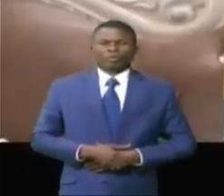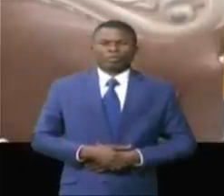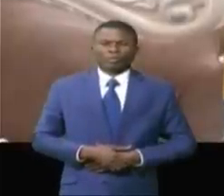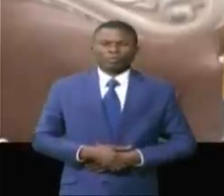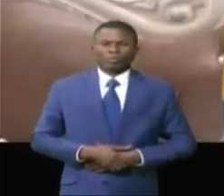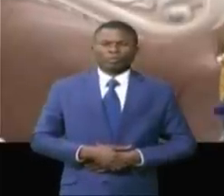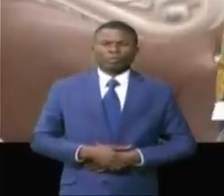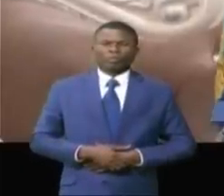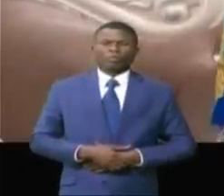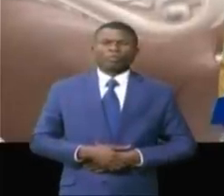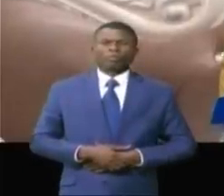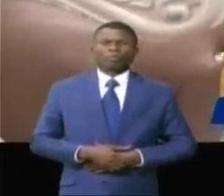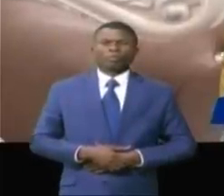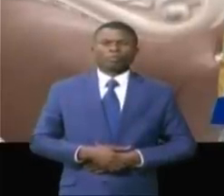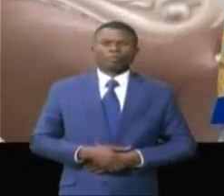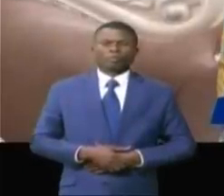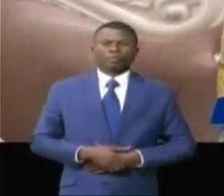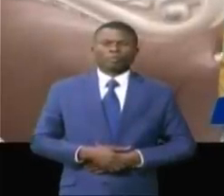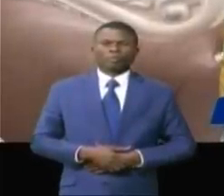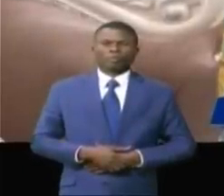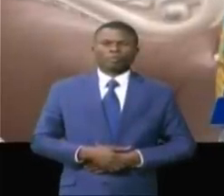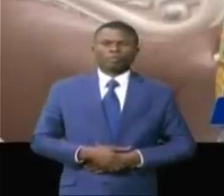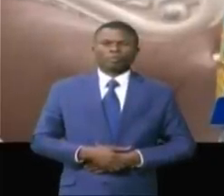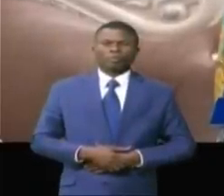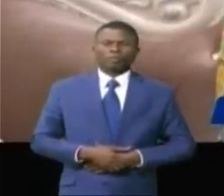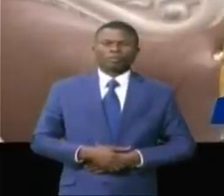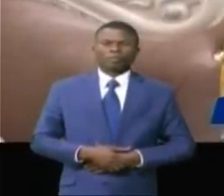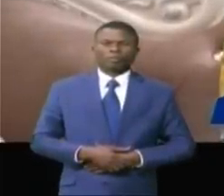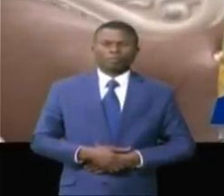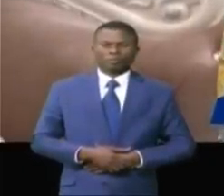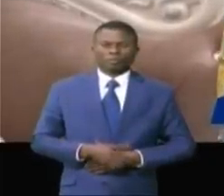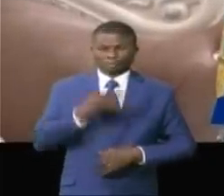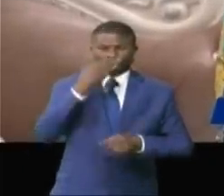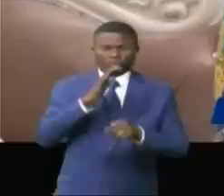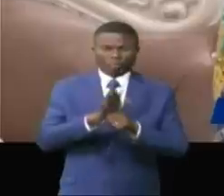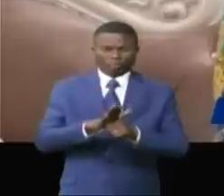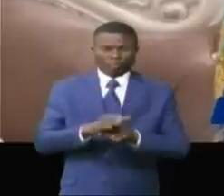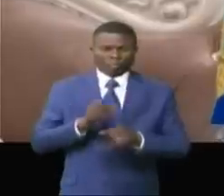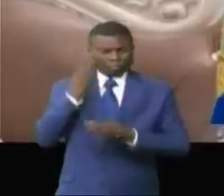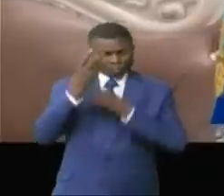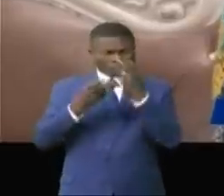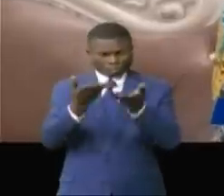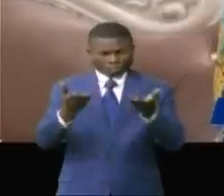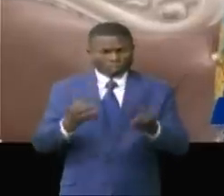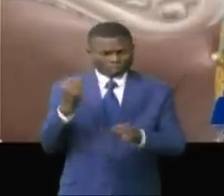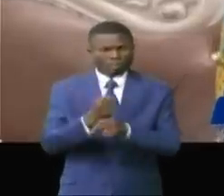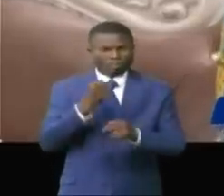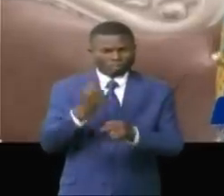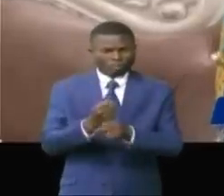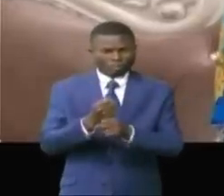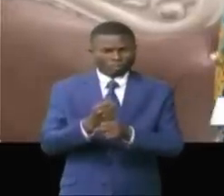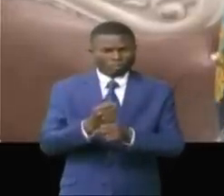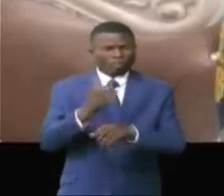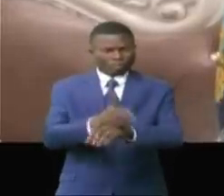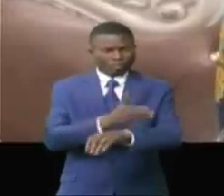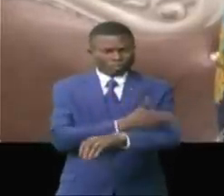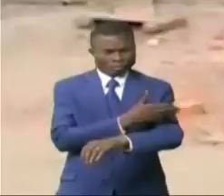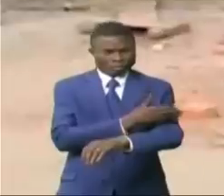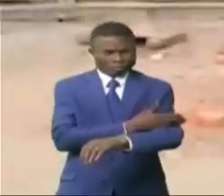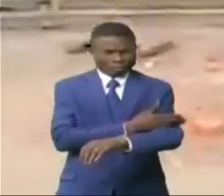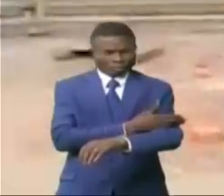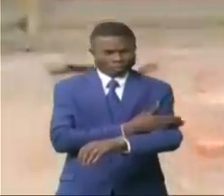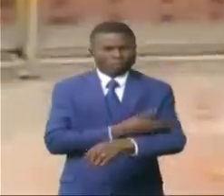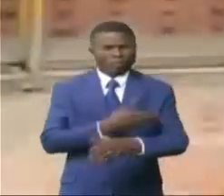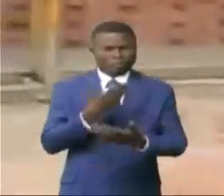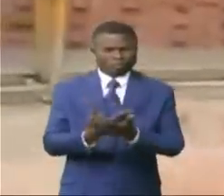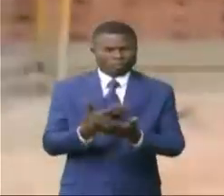J'étais dans l'obligation de passer et m'assurer que les travaux évoluaient selon les